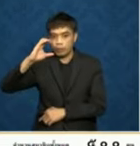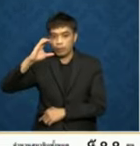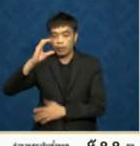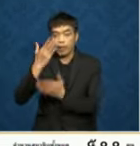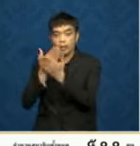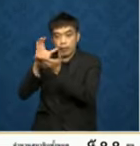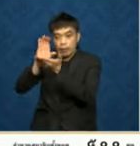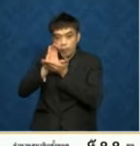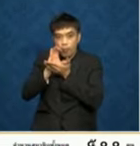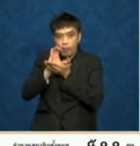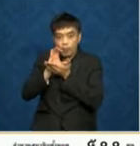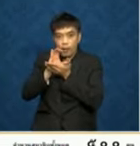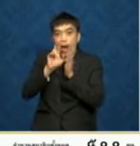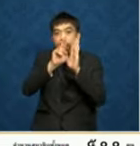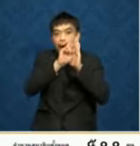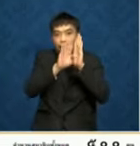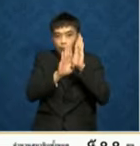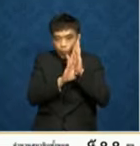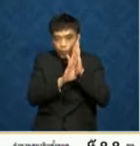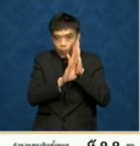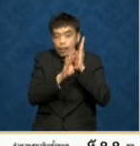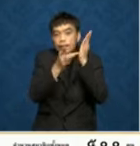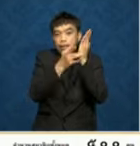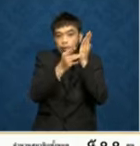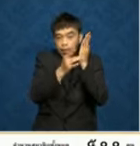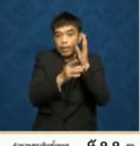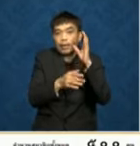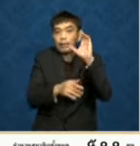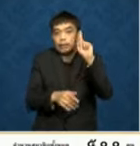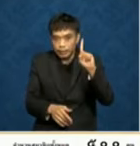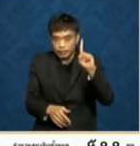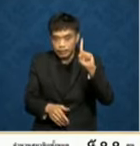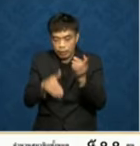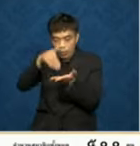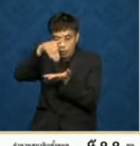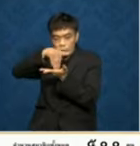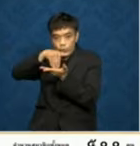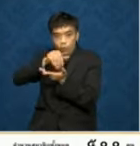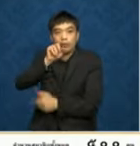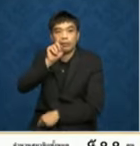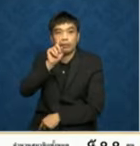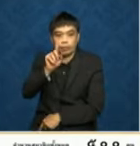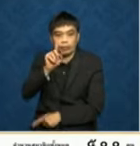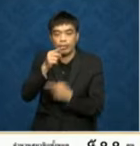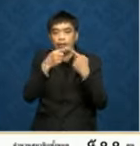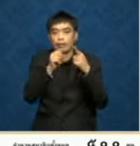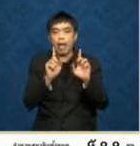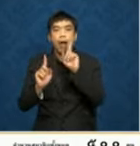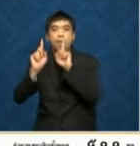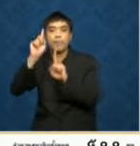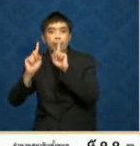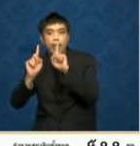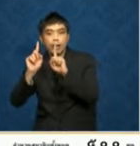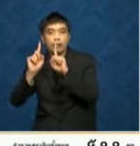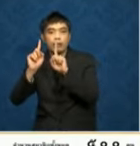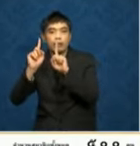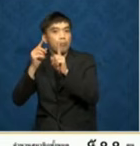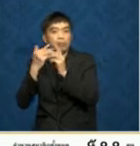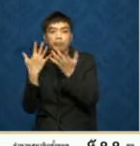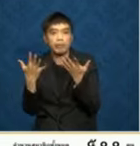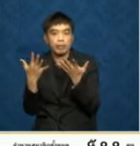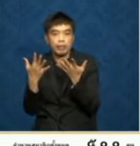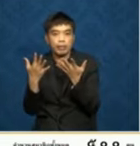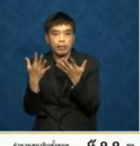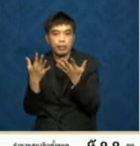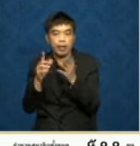เราจะมีระบบ 1 ระบบ และมีสู AOC 1 สูรครัไม่มีการประเมิน การใช้งงบัวประชาชนได้ประโยชนอะไร